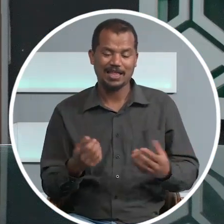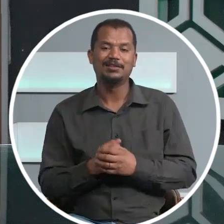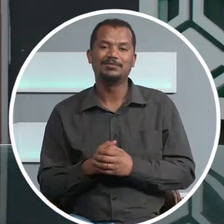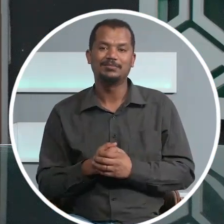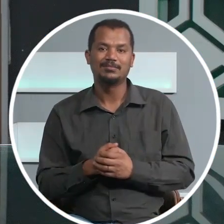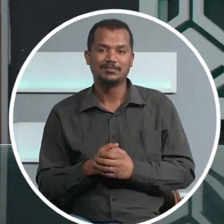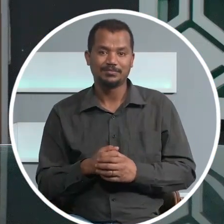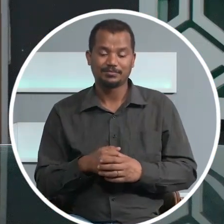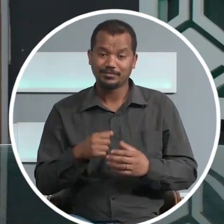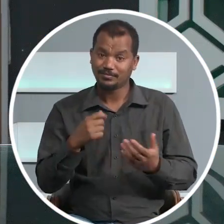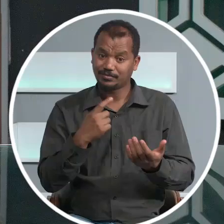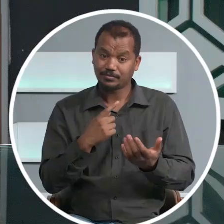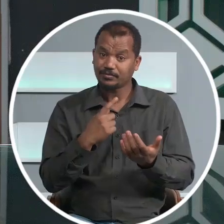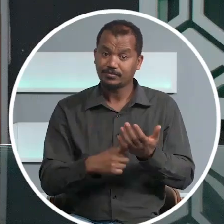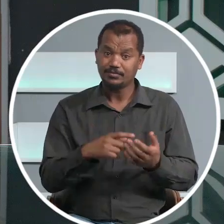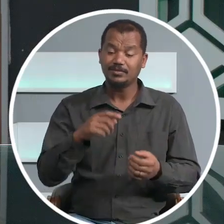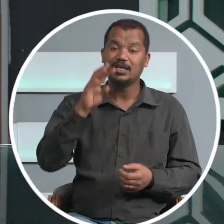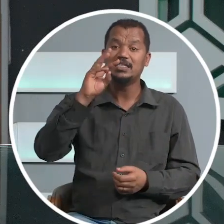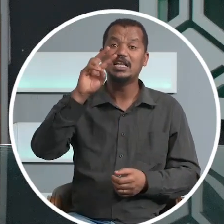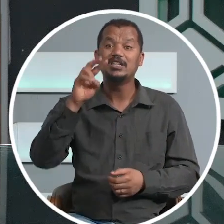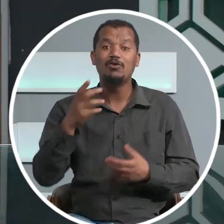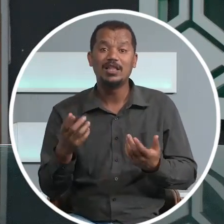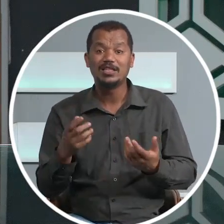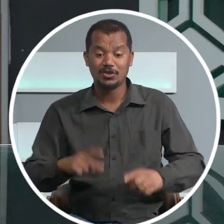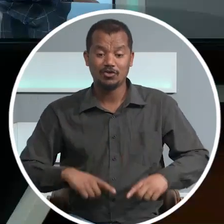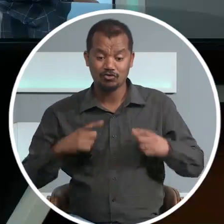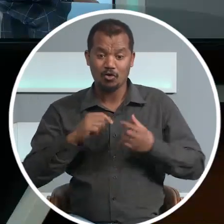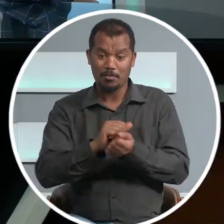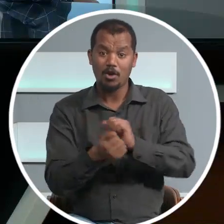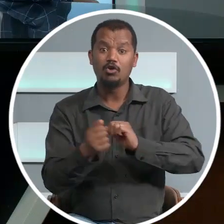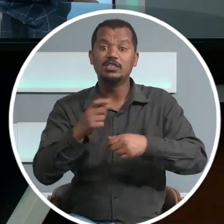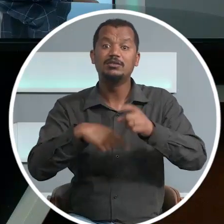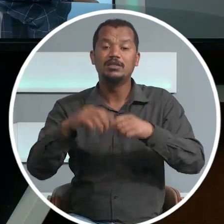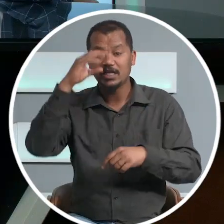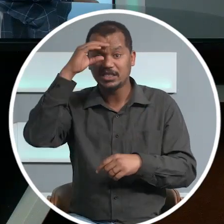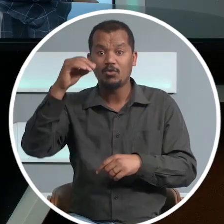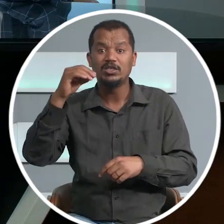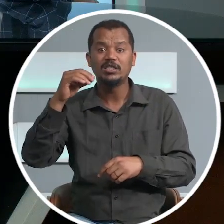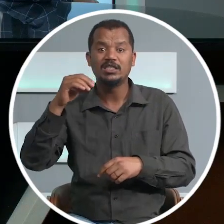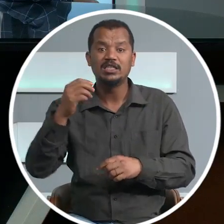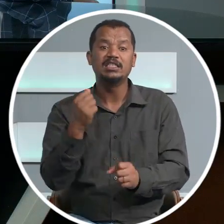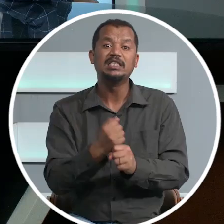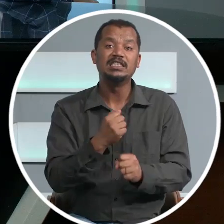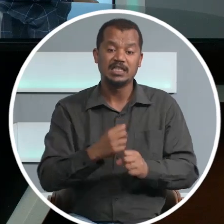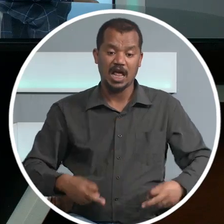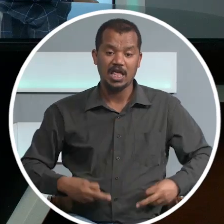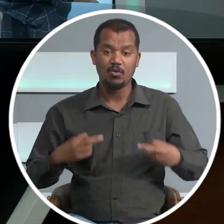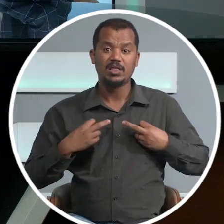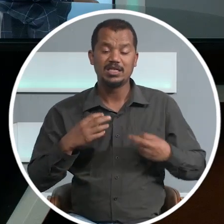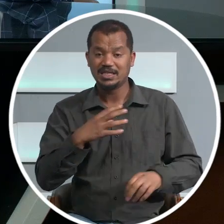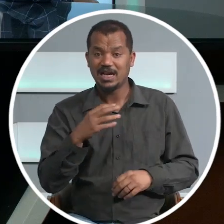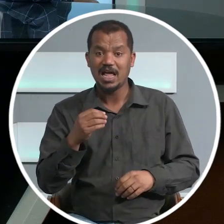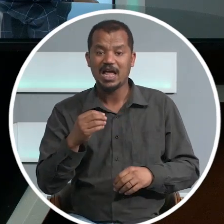ገና ነው። ይሄ አቨሬጅ ላይፍ ኤክስፔክተንሲ ሲሄድ የኑሮ መለውጥ ሲመጣ የሰዎች የስራ